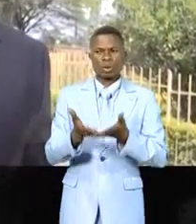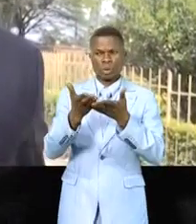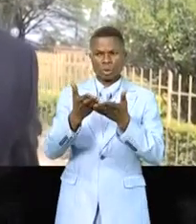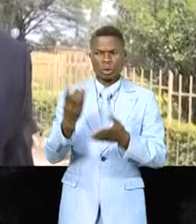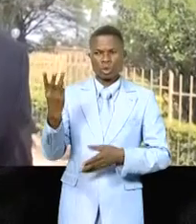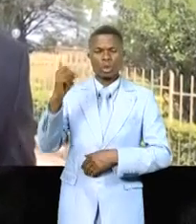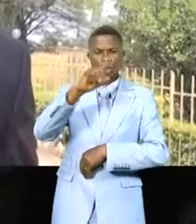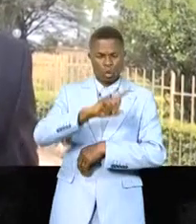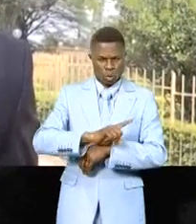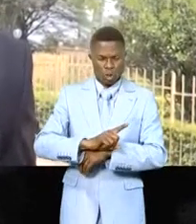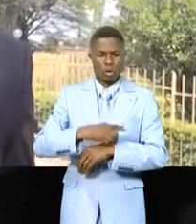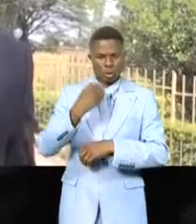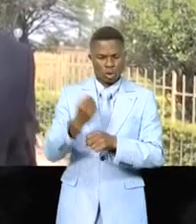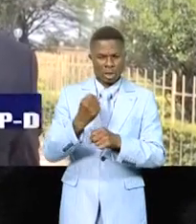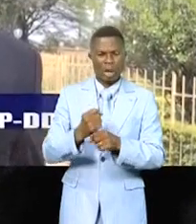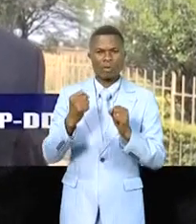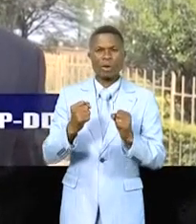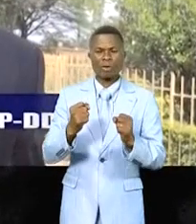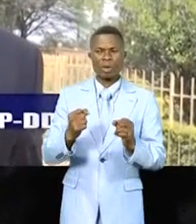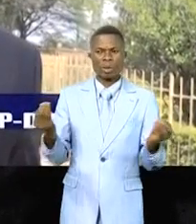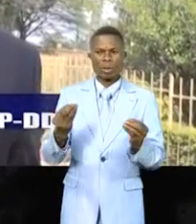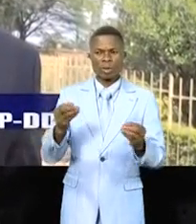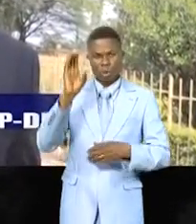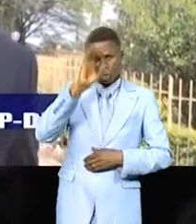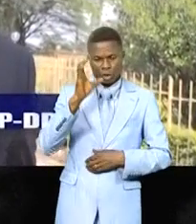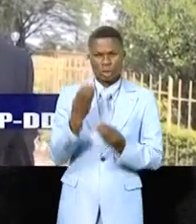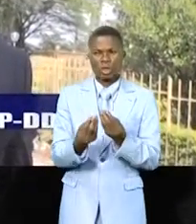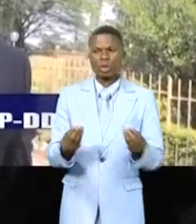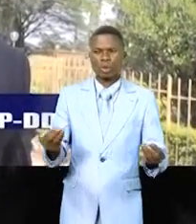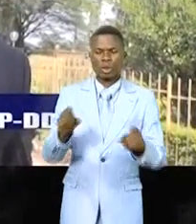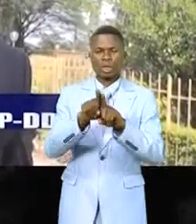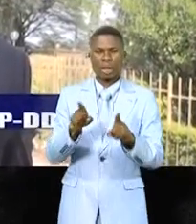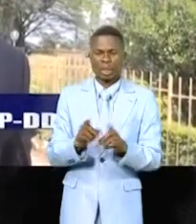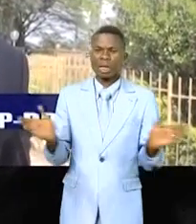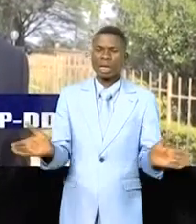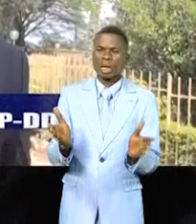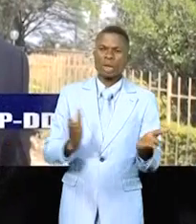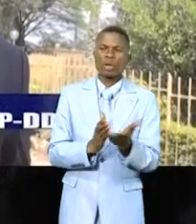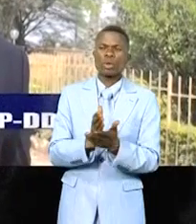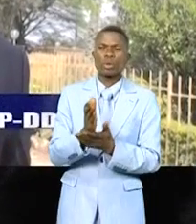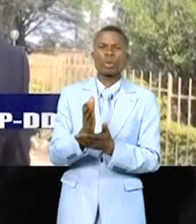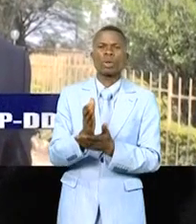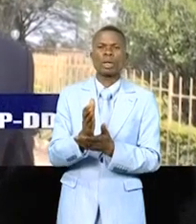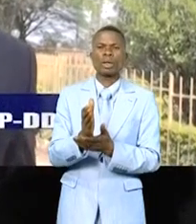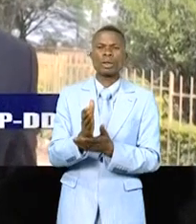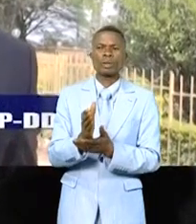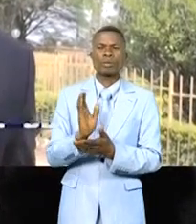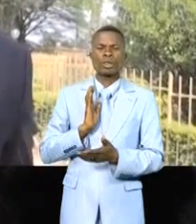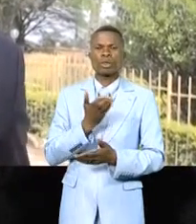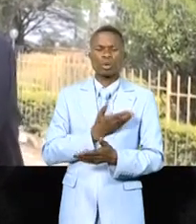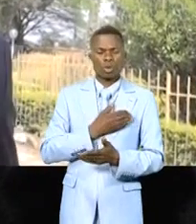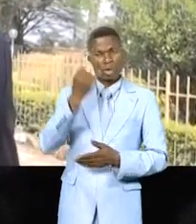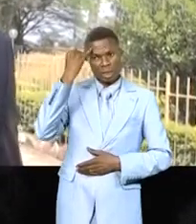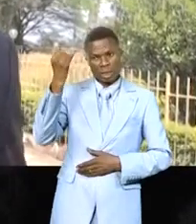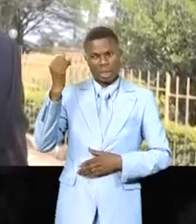les capitaliser pour essayer de recadrer, mais aussi recadrer notre approche